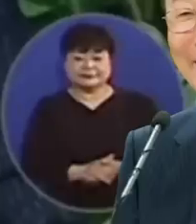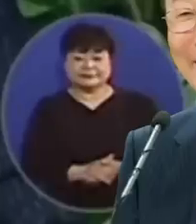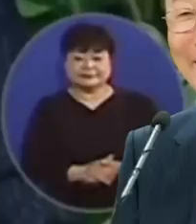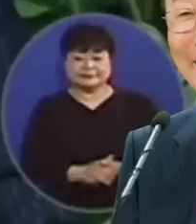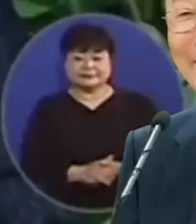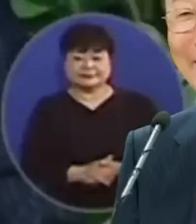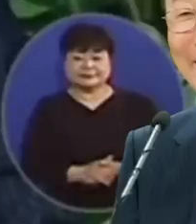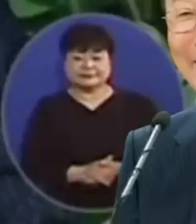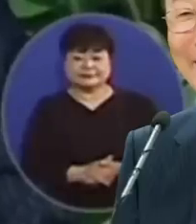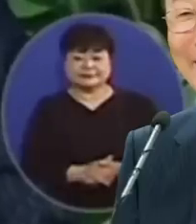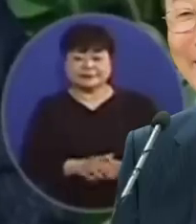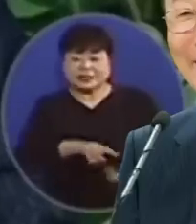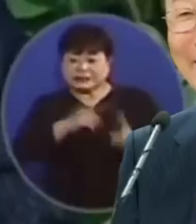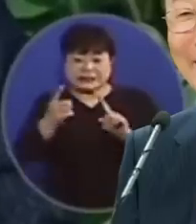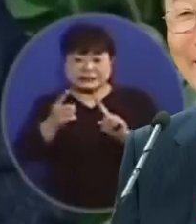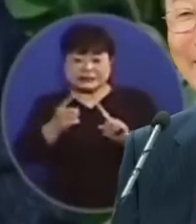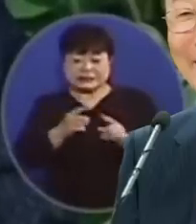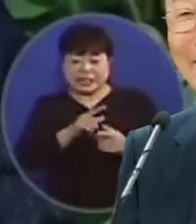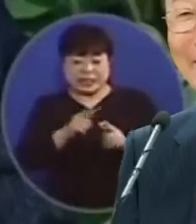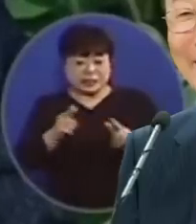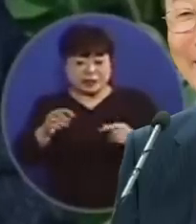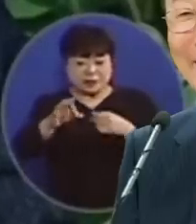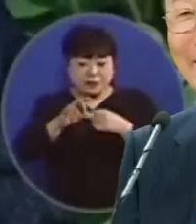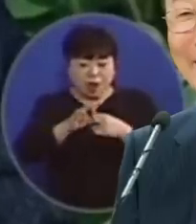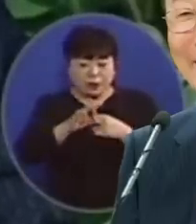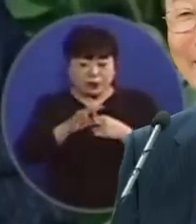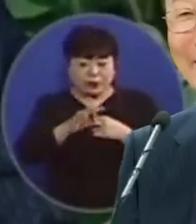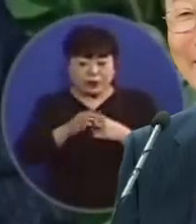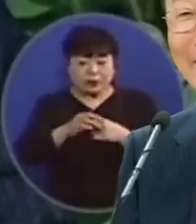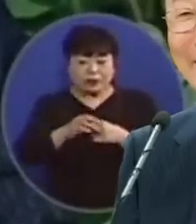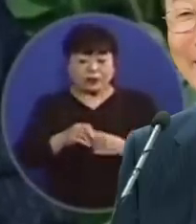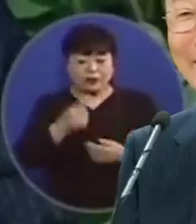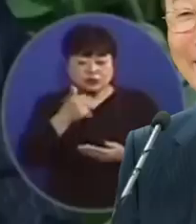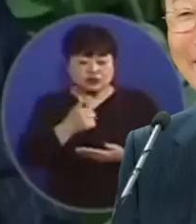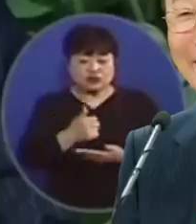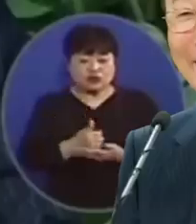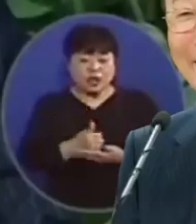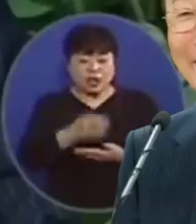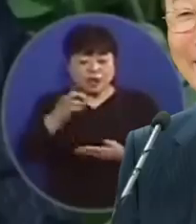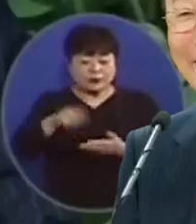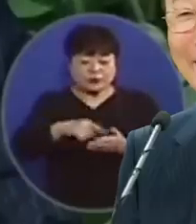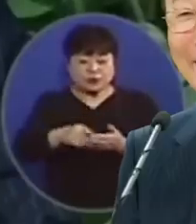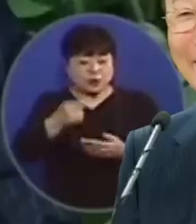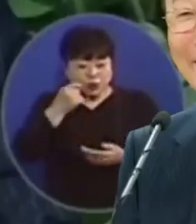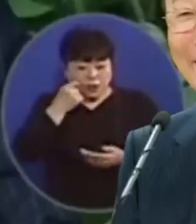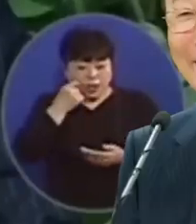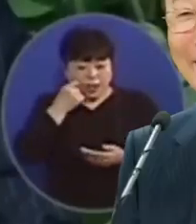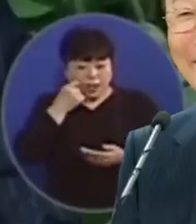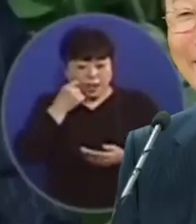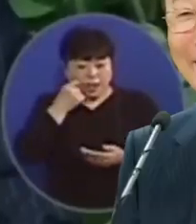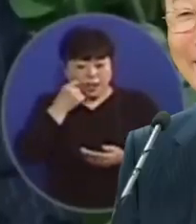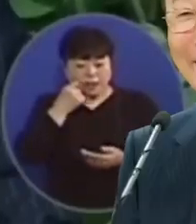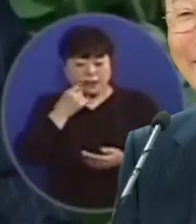안 살아나면 죄값을 지불 못했다는 증거인 것입니다. 죄값을 다 지불했으면